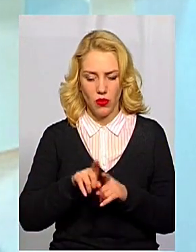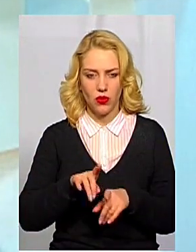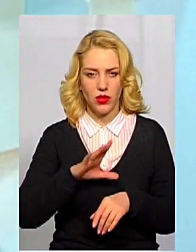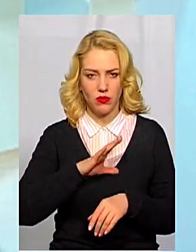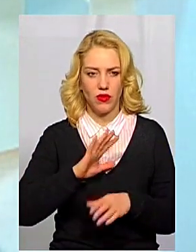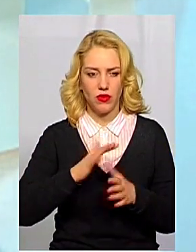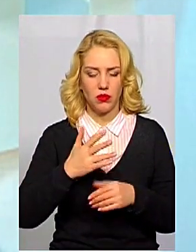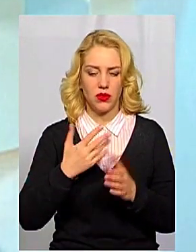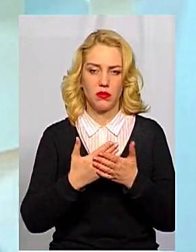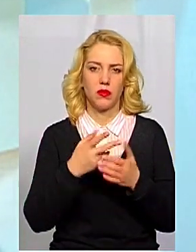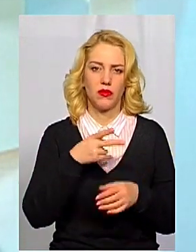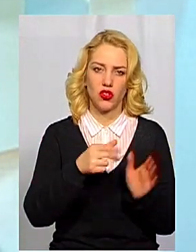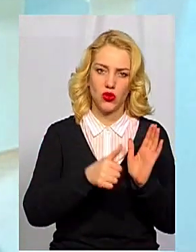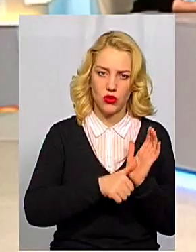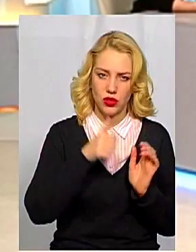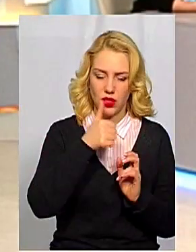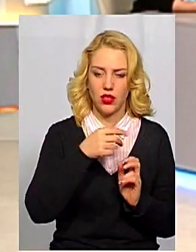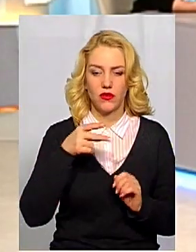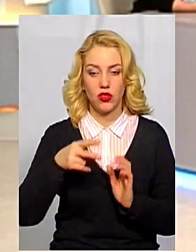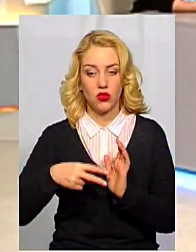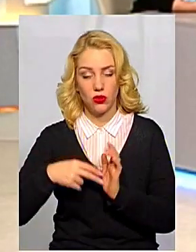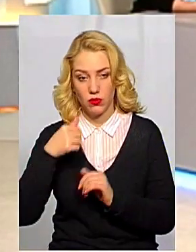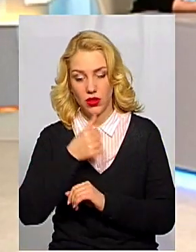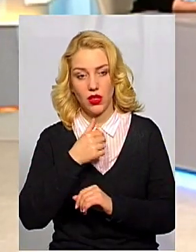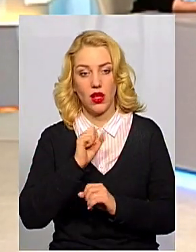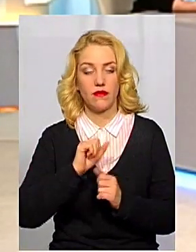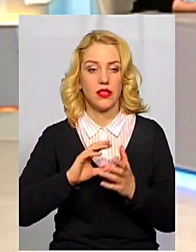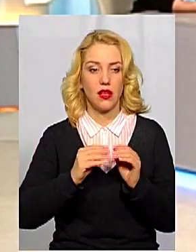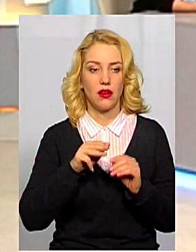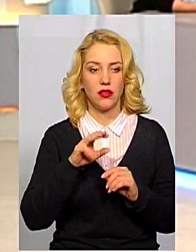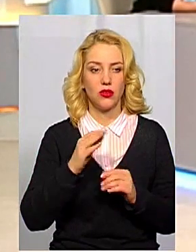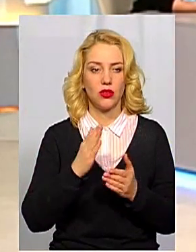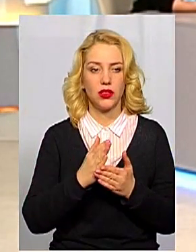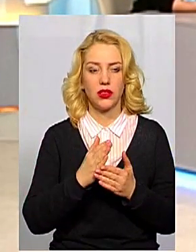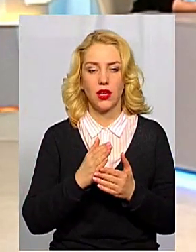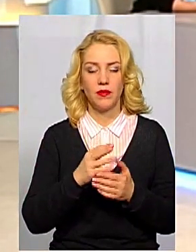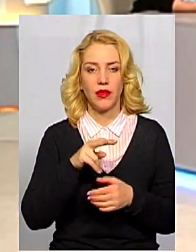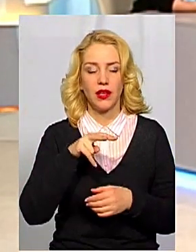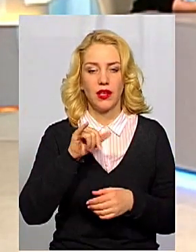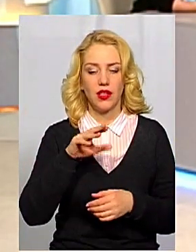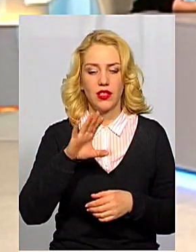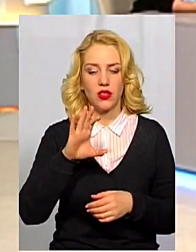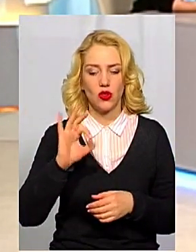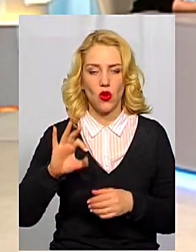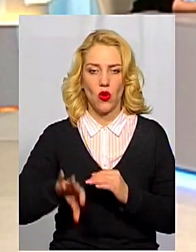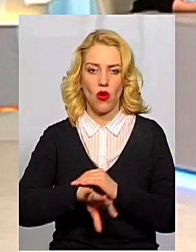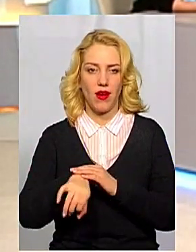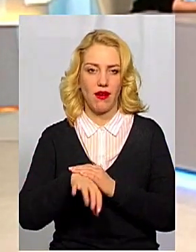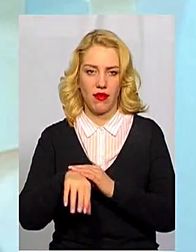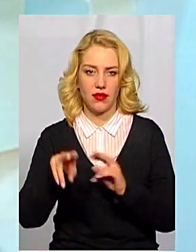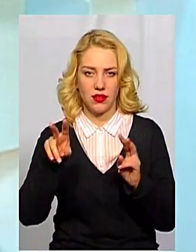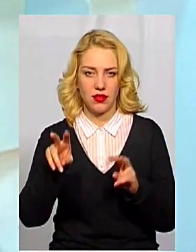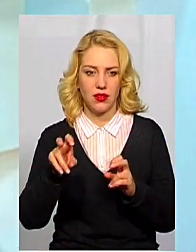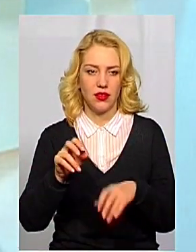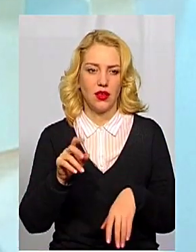це 6-7 рік отак. А взагалі-то є ж, скажімо так, лісокради, які, ну, скажімо так,